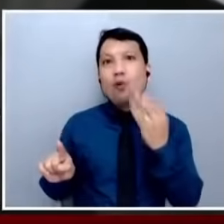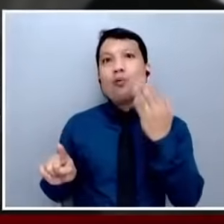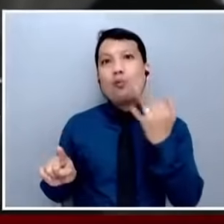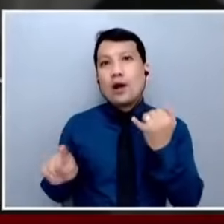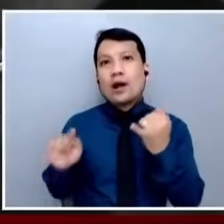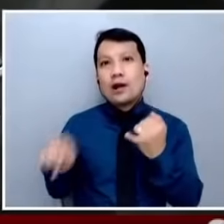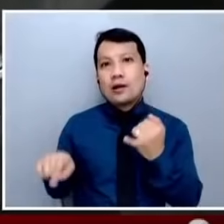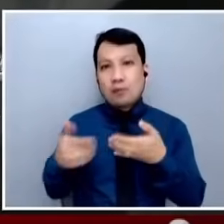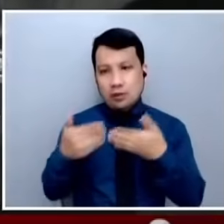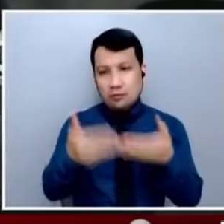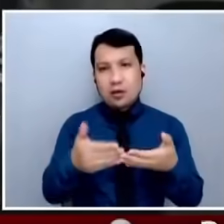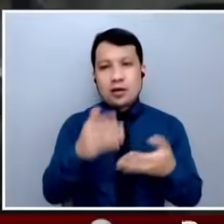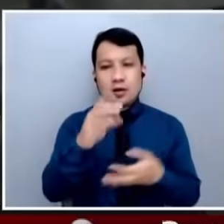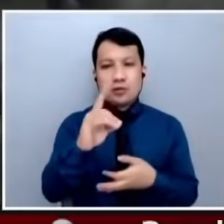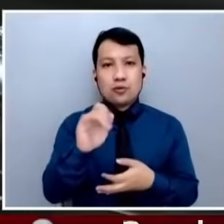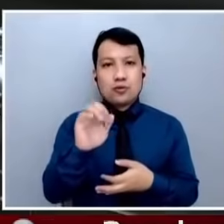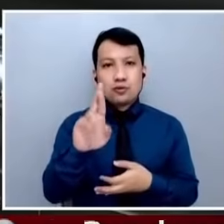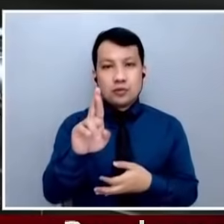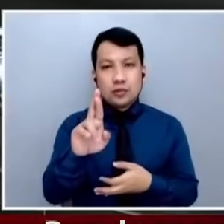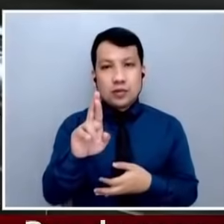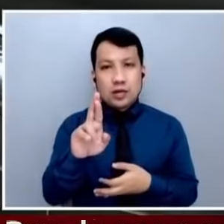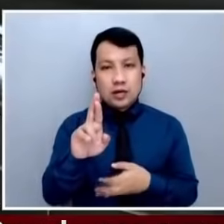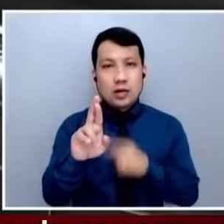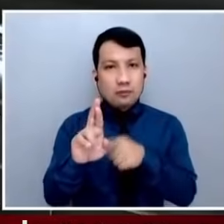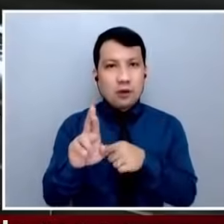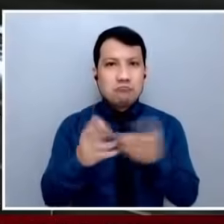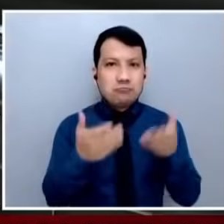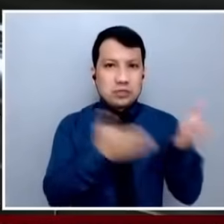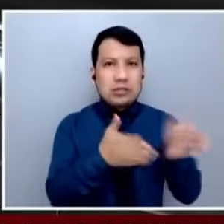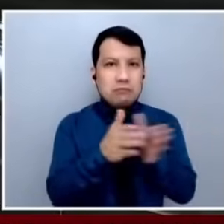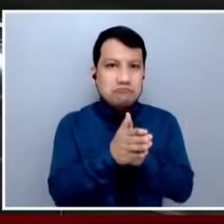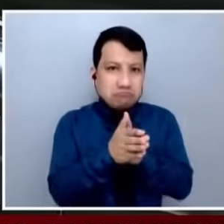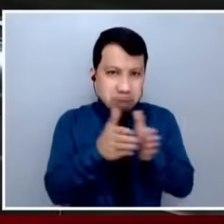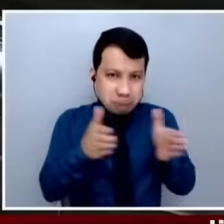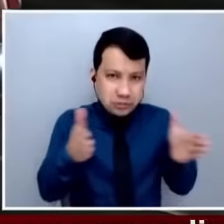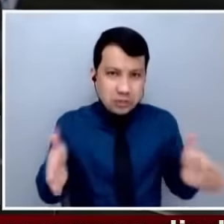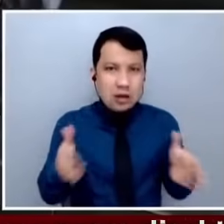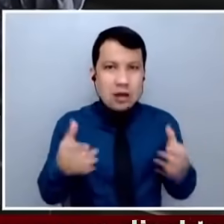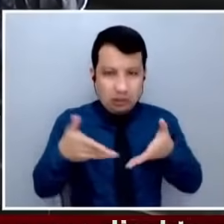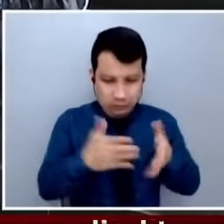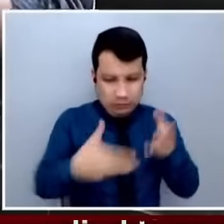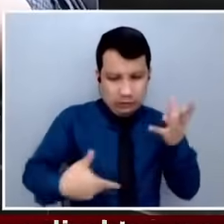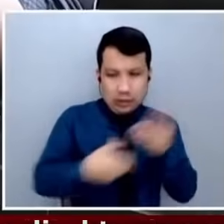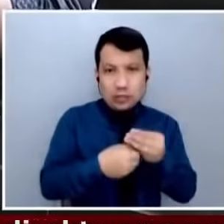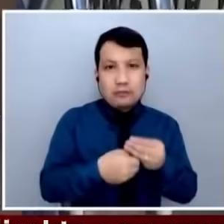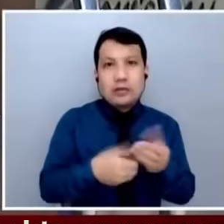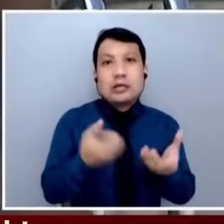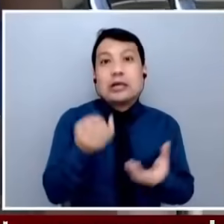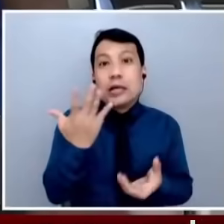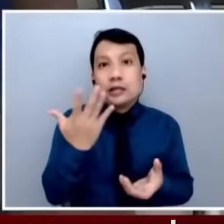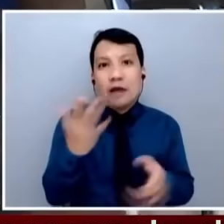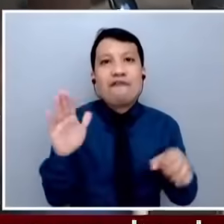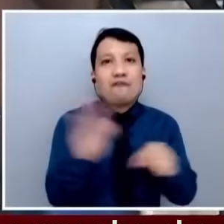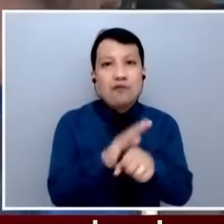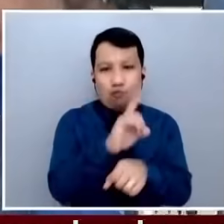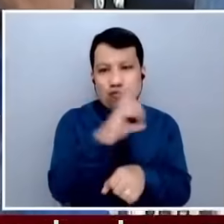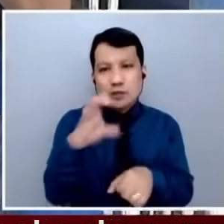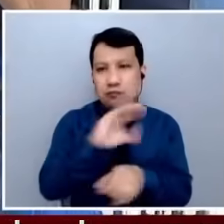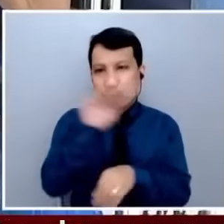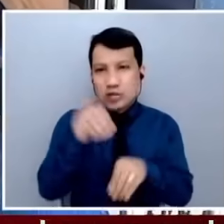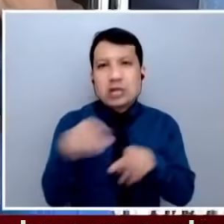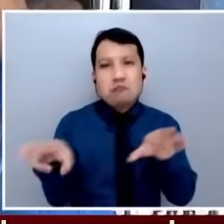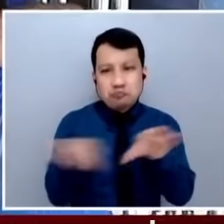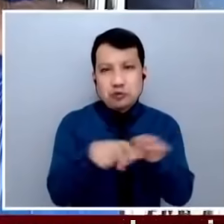ng Department of Transportation sa IATF na lakihan ang kapasidad at gawing 100% ang capacity